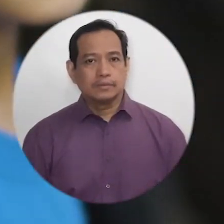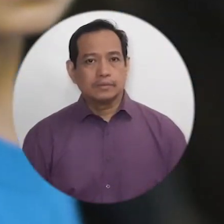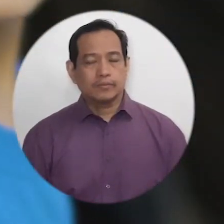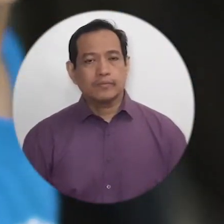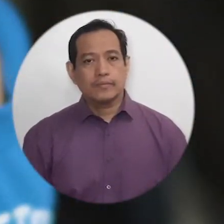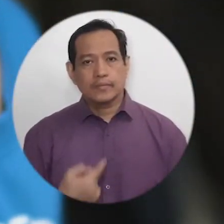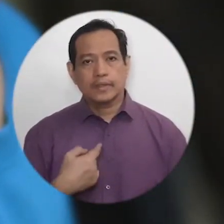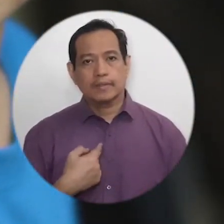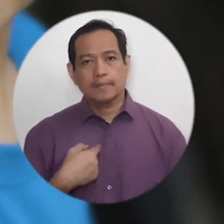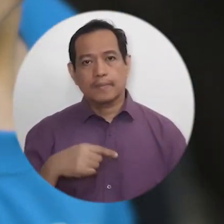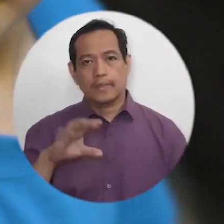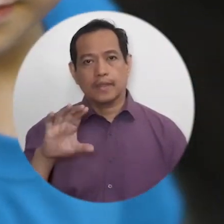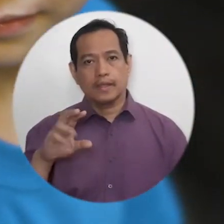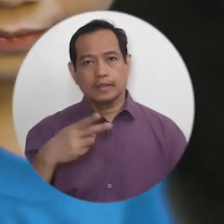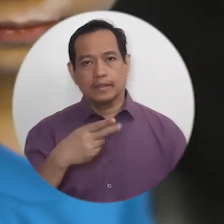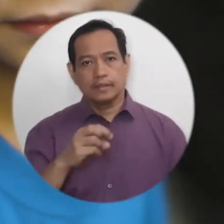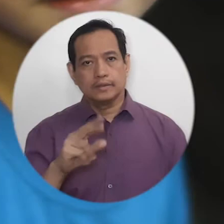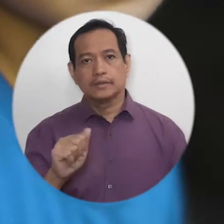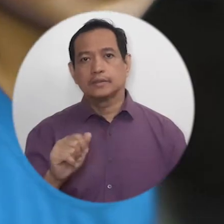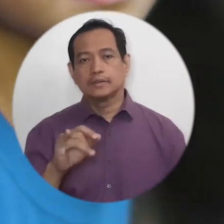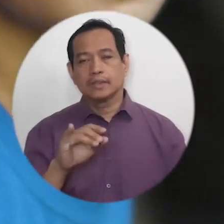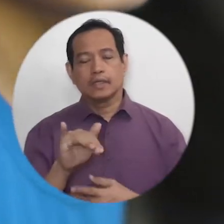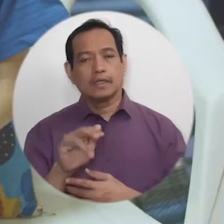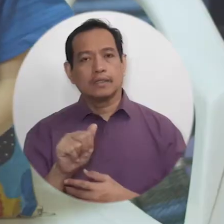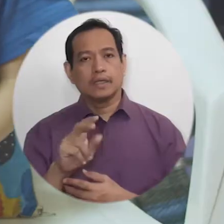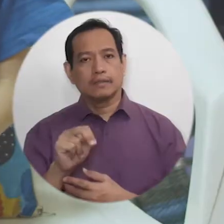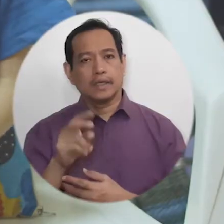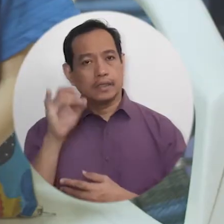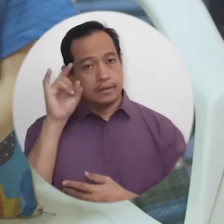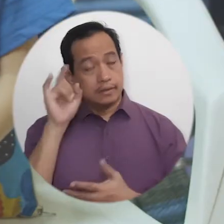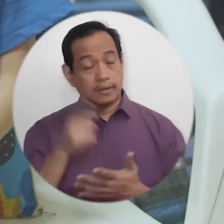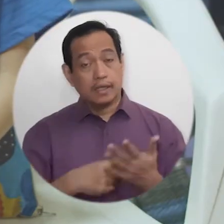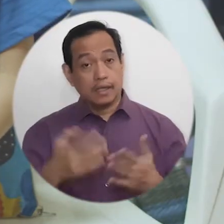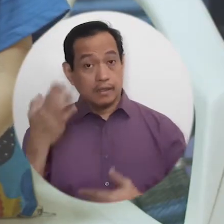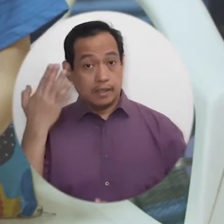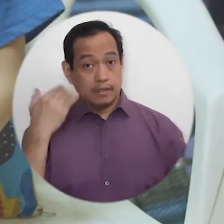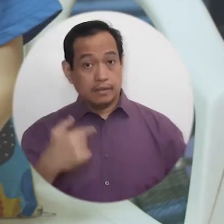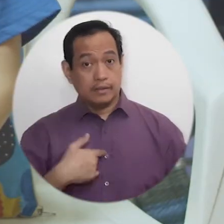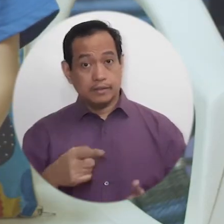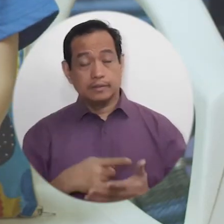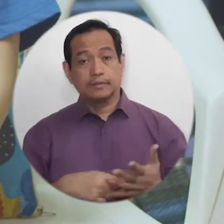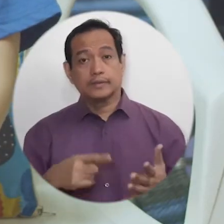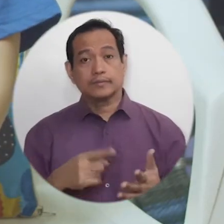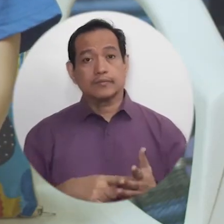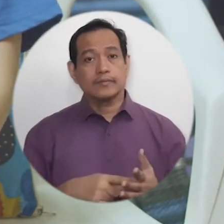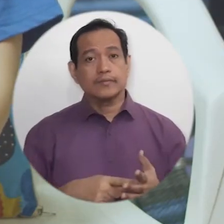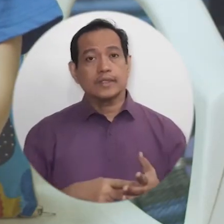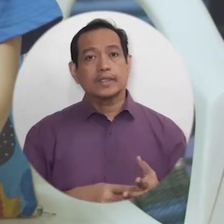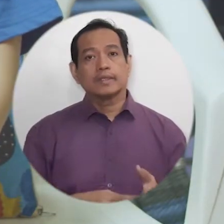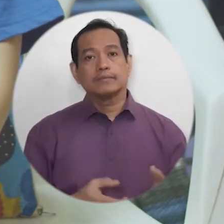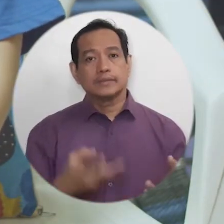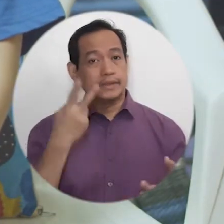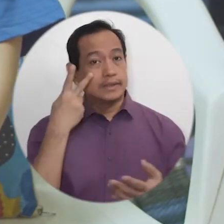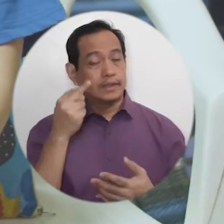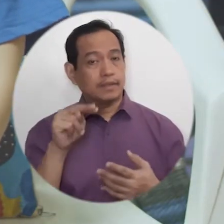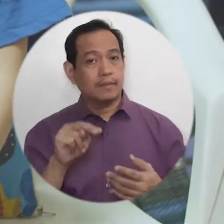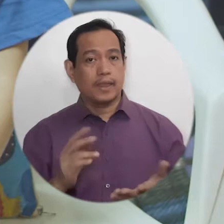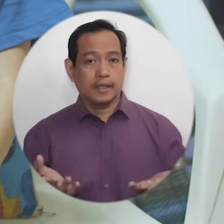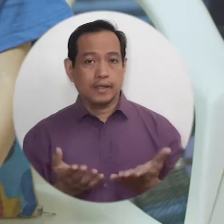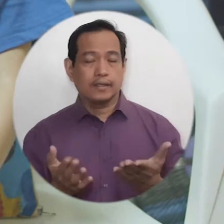Ako po si Christian Ivan Bulac po. Dati na po akong pinalabas sa Kapwa ko, Mahal ko